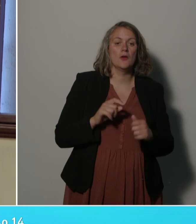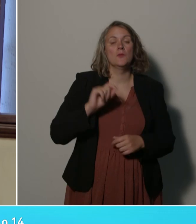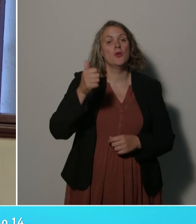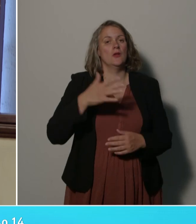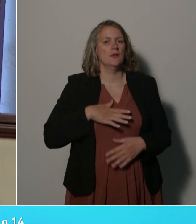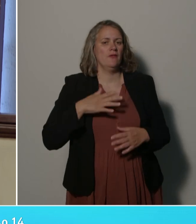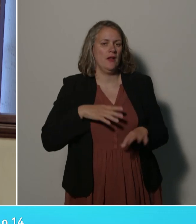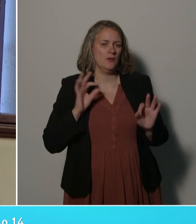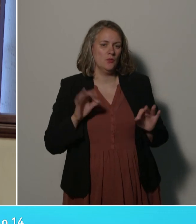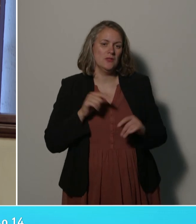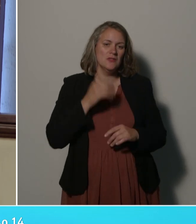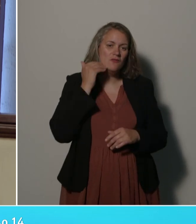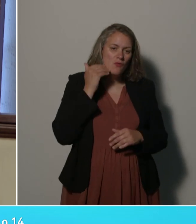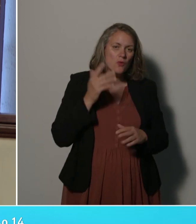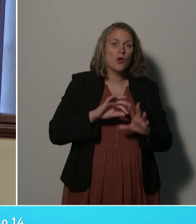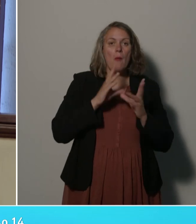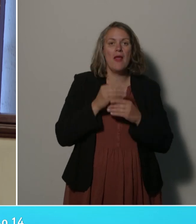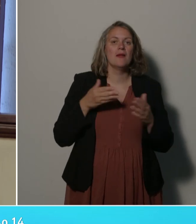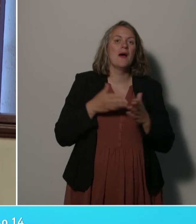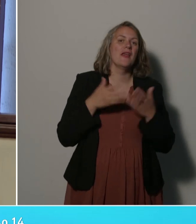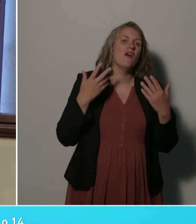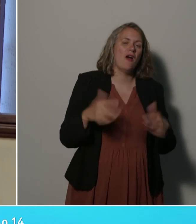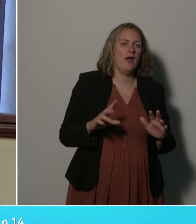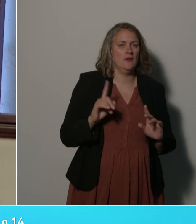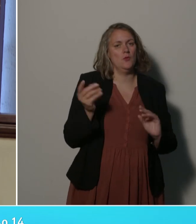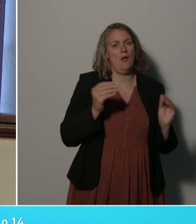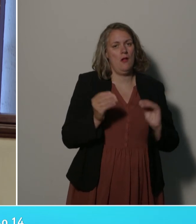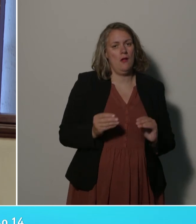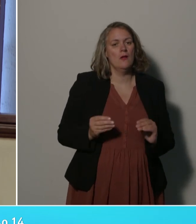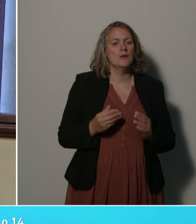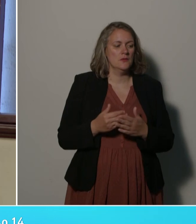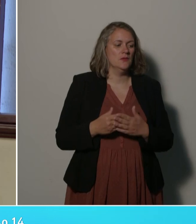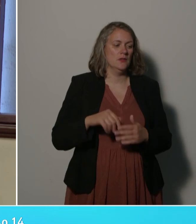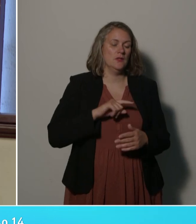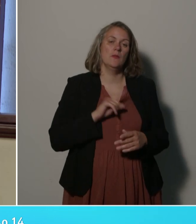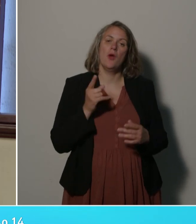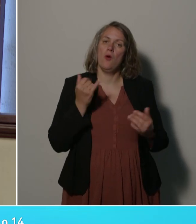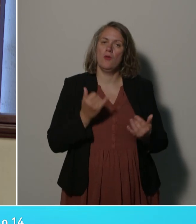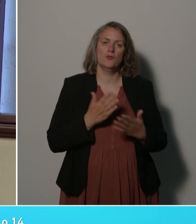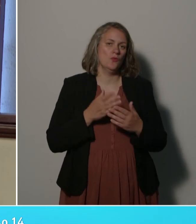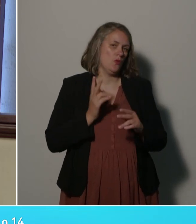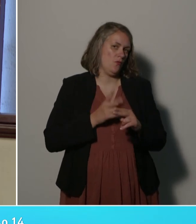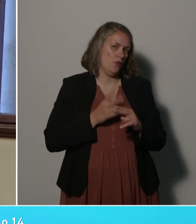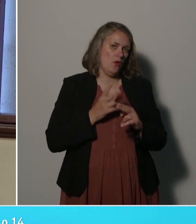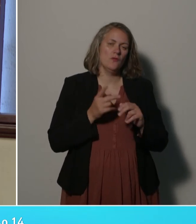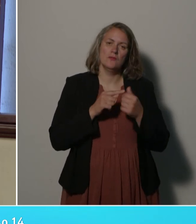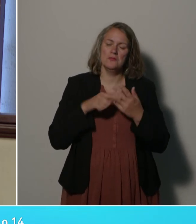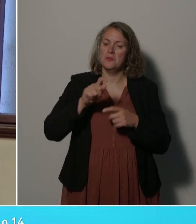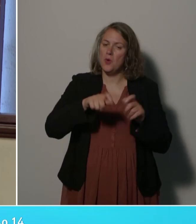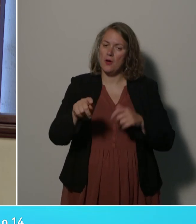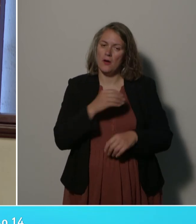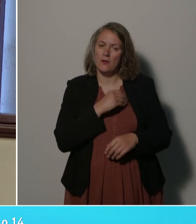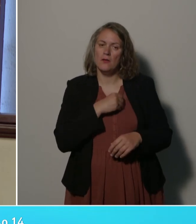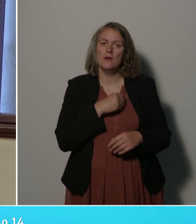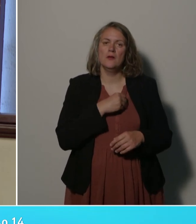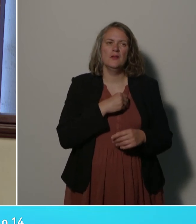gut gefällt, ist, dass diese Wohnungen also komplett barrierefrei gestaltet sein werden. Das haben wir jetzt mehrfach schon erfahren aus Bürgerrückmeldungen. Es fehlt an